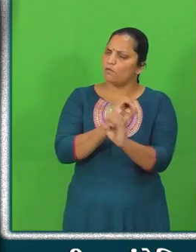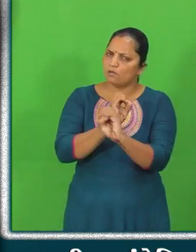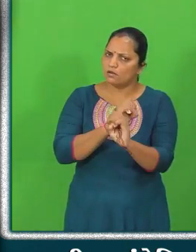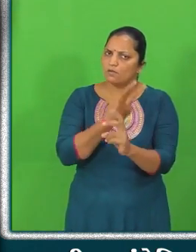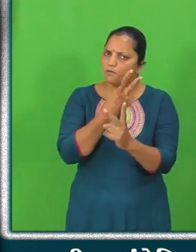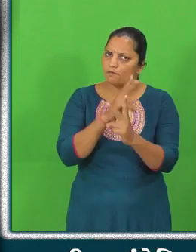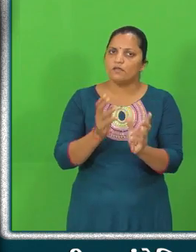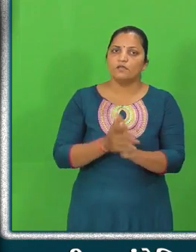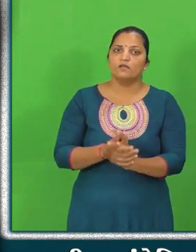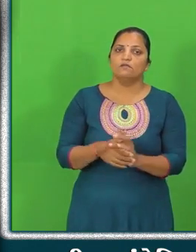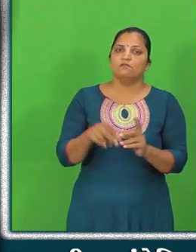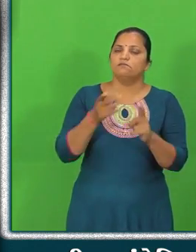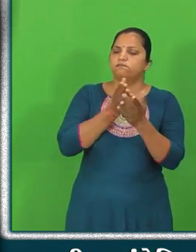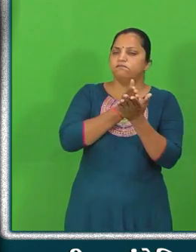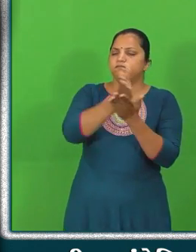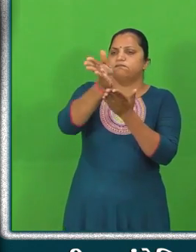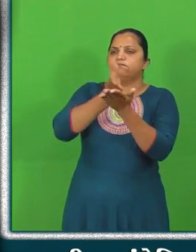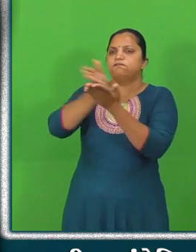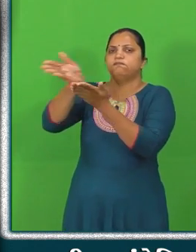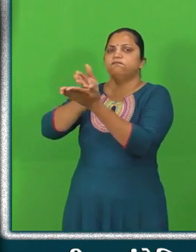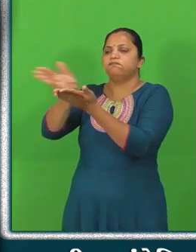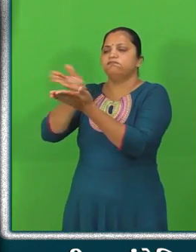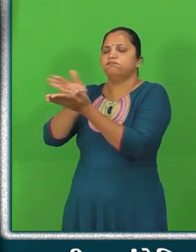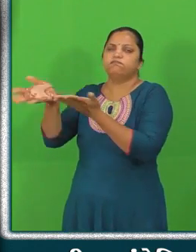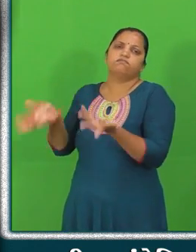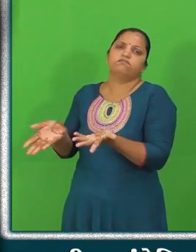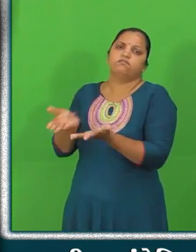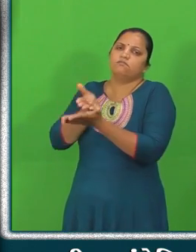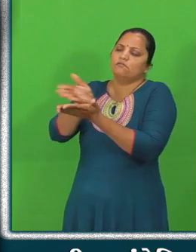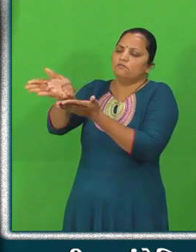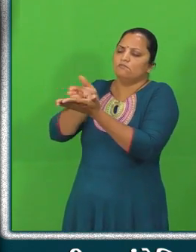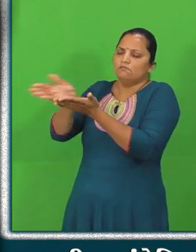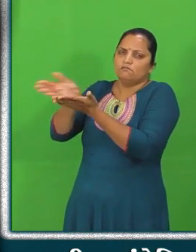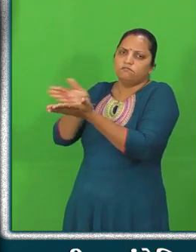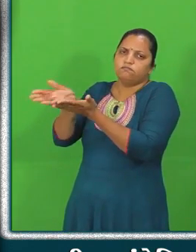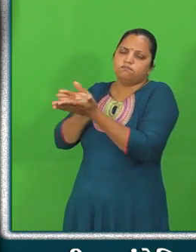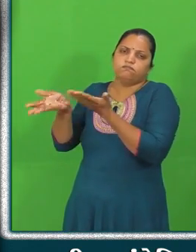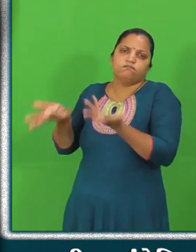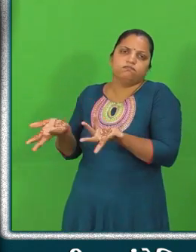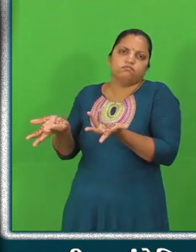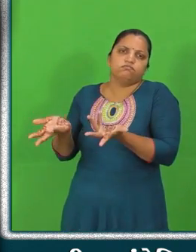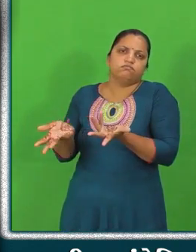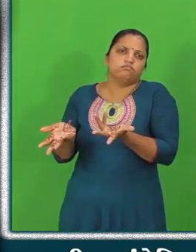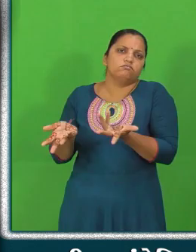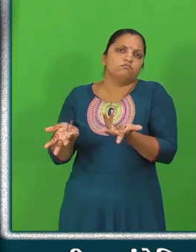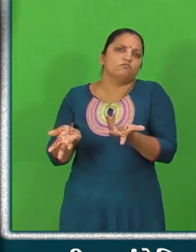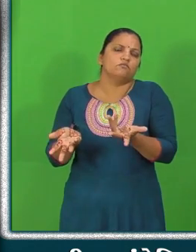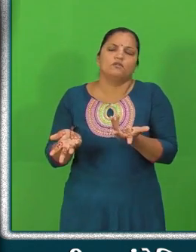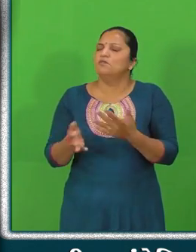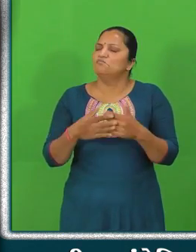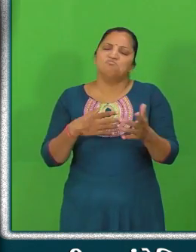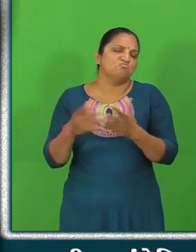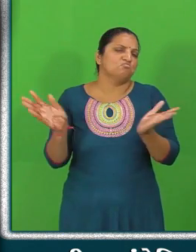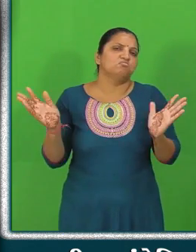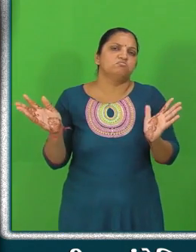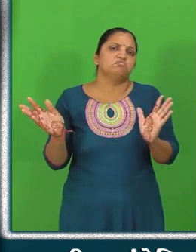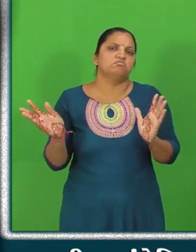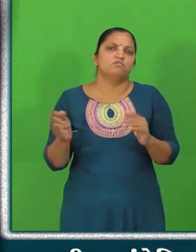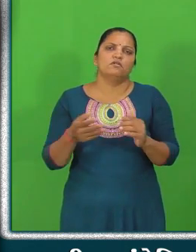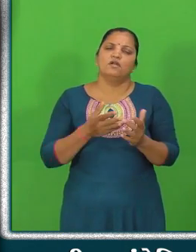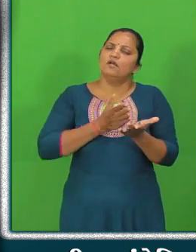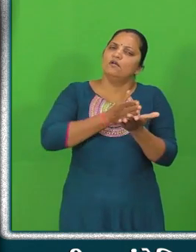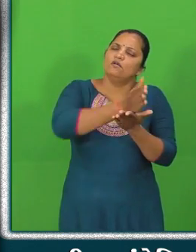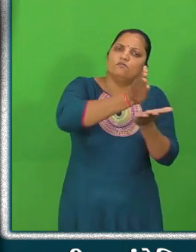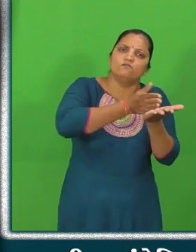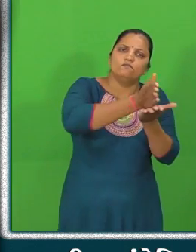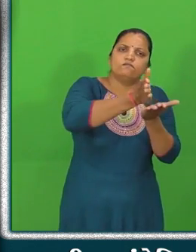નથી હોતું, આ પ્રકાશ છે આમ, આ કિરણ આમ પણ હોય, આ કિરણ આમ પણ હોય, આ કિરણ આમ પણ હોય, આ કિરણ આમ પણ હોય, આ કિરણ આમ પણ હોય, એમ